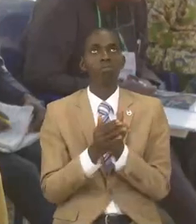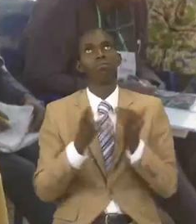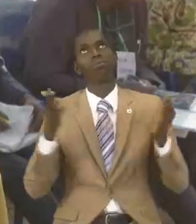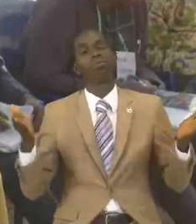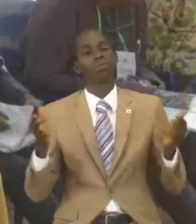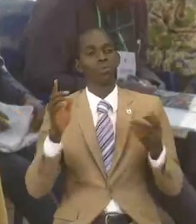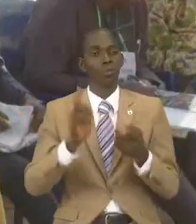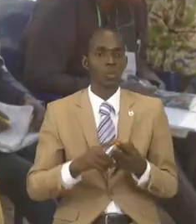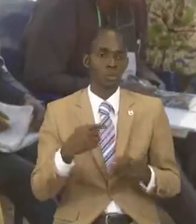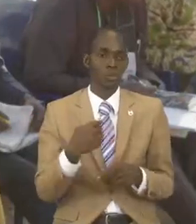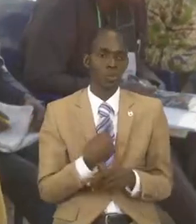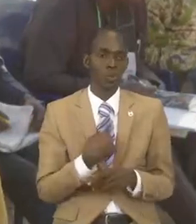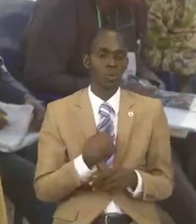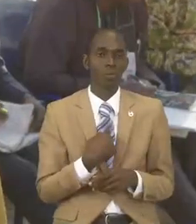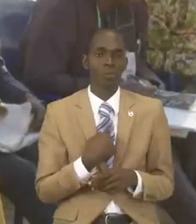moi.